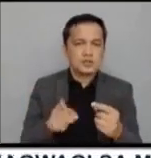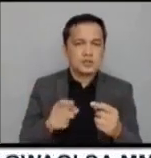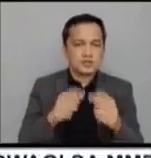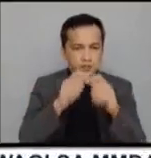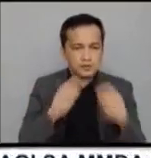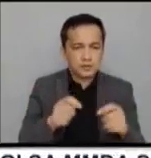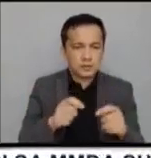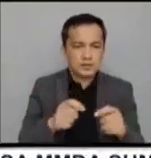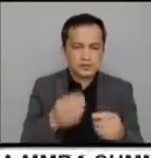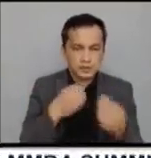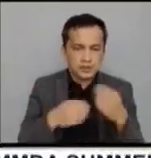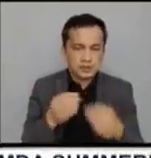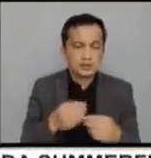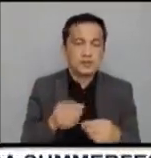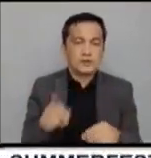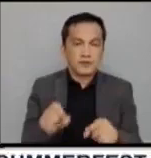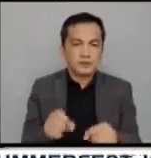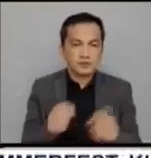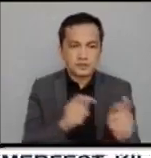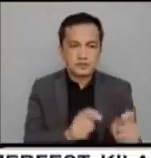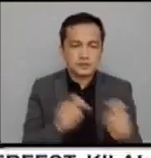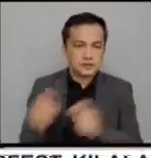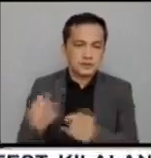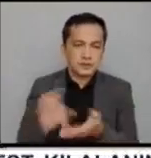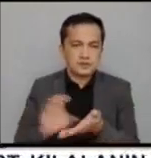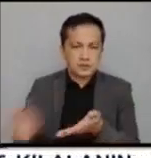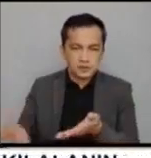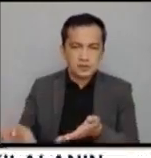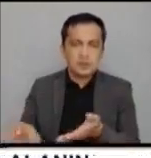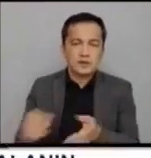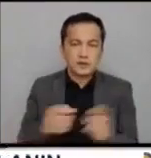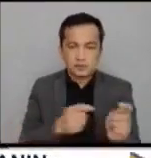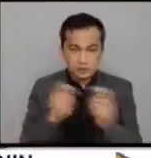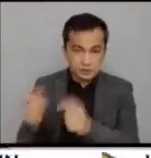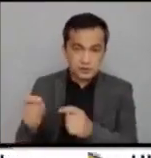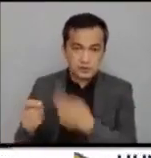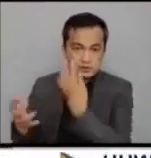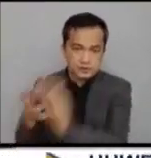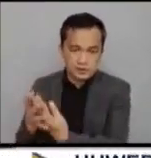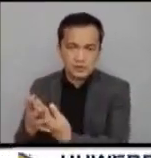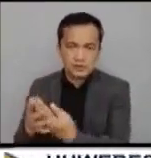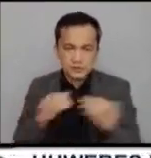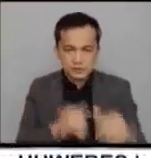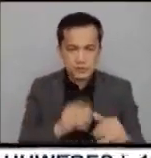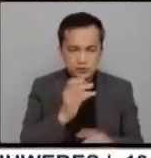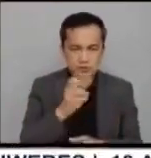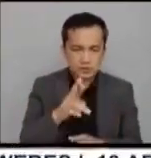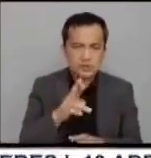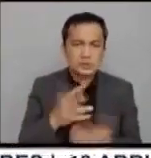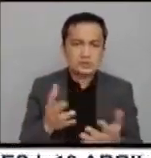pondo para sa paglilipat ng mga preso habang mananatili ang Bucor headquarters sa lungsod ng Muntinlupa.